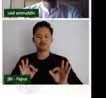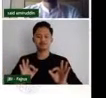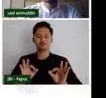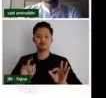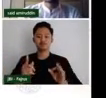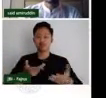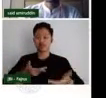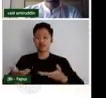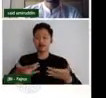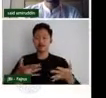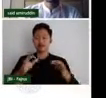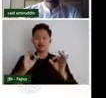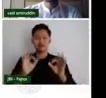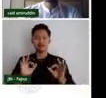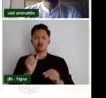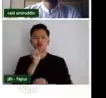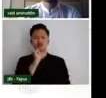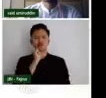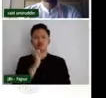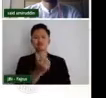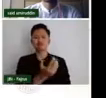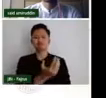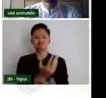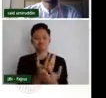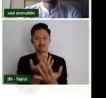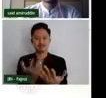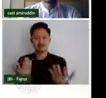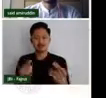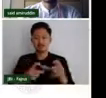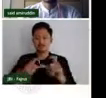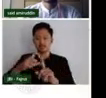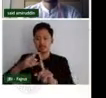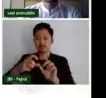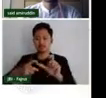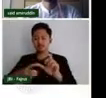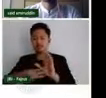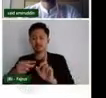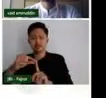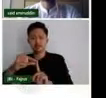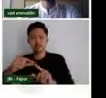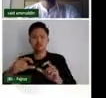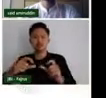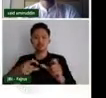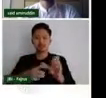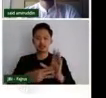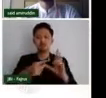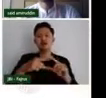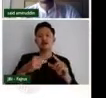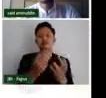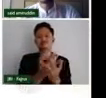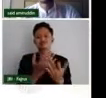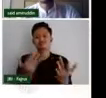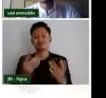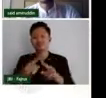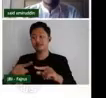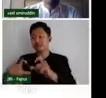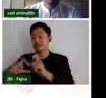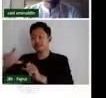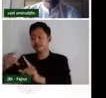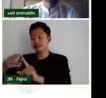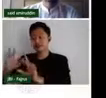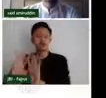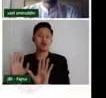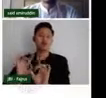pendidikan bagi masyarakat, baik itu SD, SMP, dan SMA. Yaitu sekolah umum yang saya maksud adalah sekolah-sekolah yang bukan sekolah luar biasa.